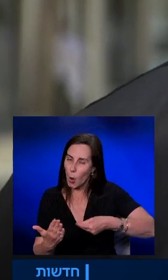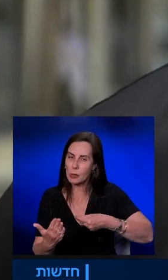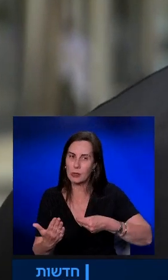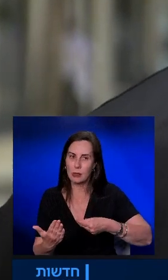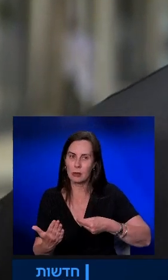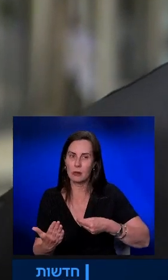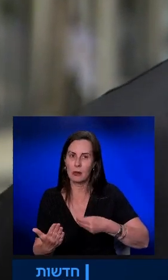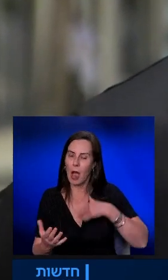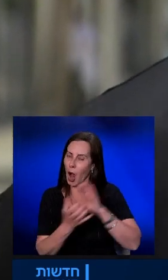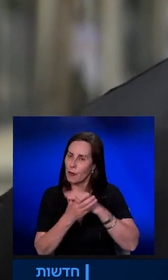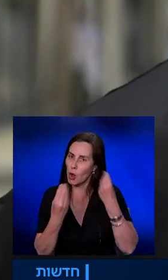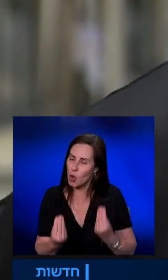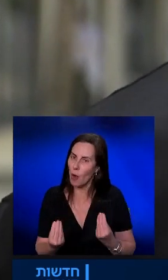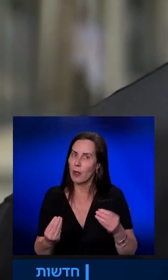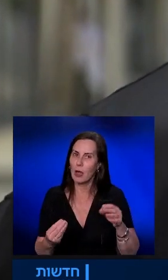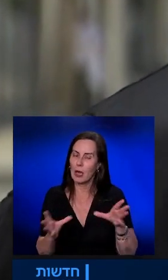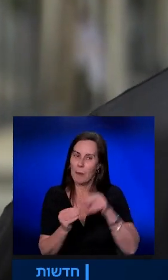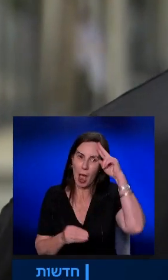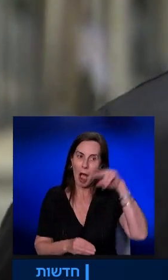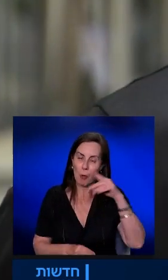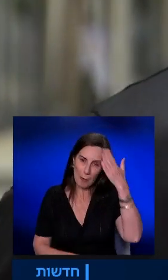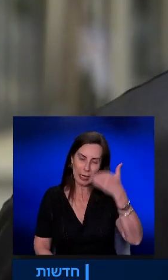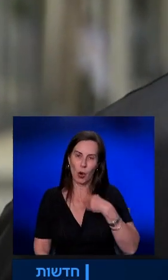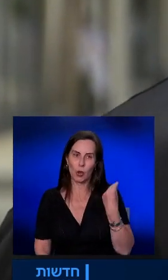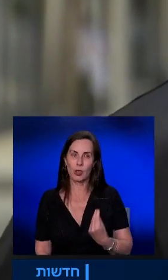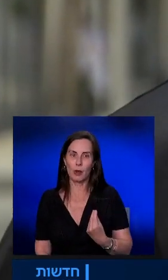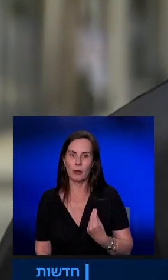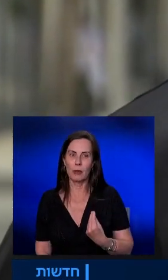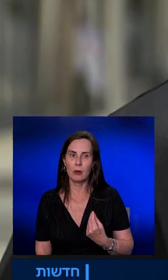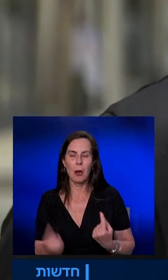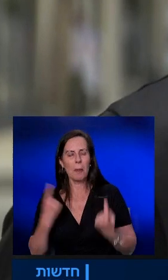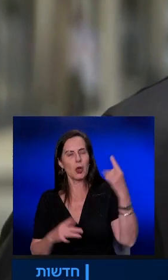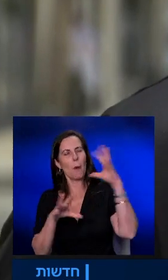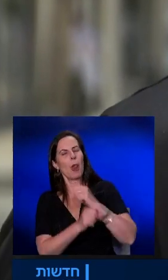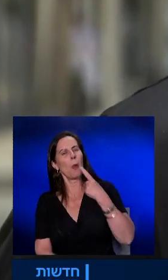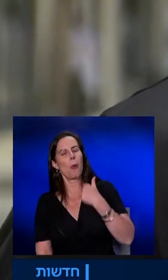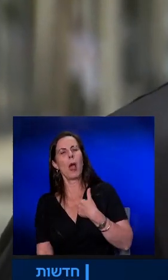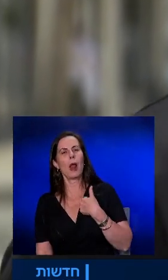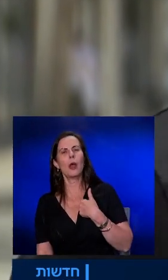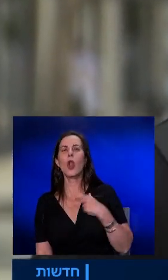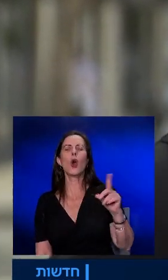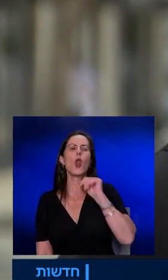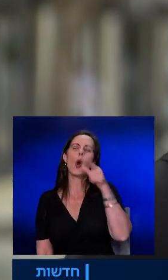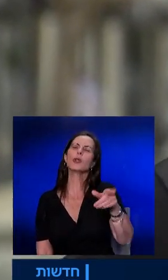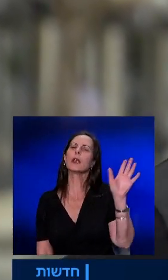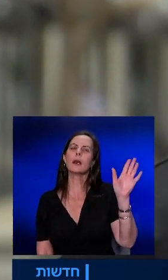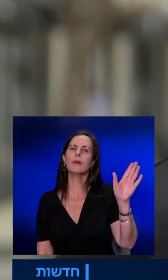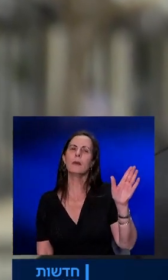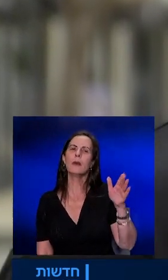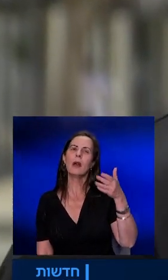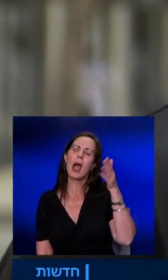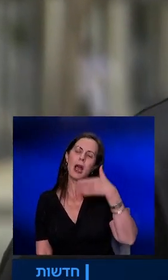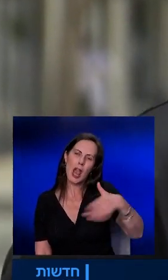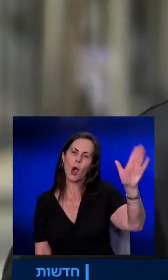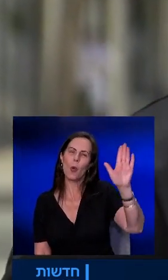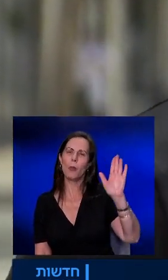מולו, אני חבר עם גם אבא שלו, מכיר אותי טוב, ופתאום בין יום ולילה הוא אומר לי, לא, הם לא רוצים אתכם פה, עזבו את הבית